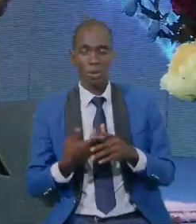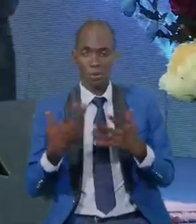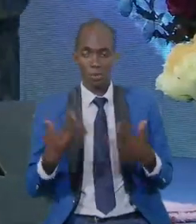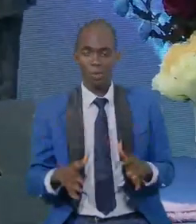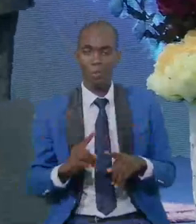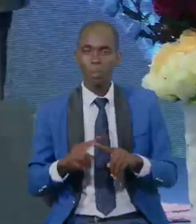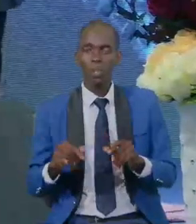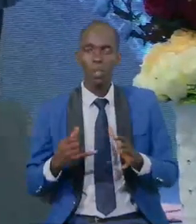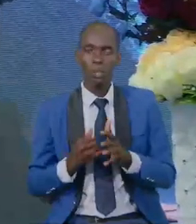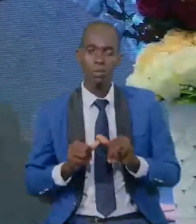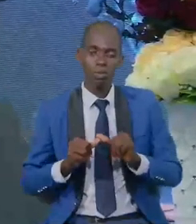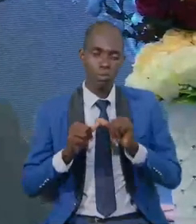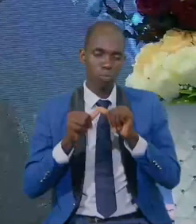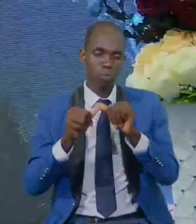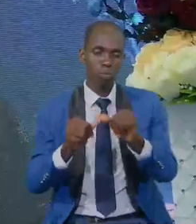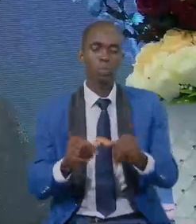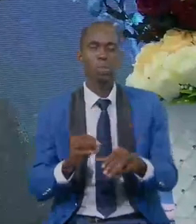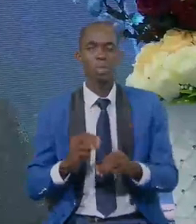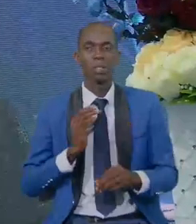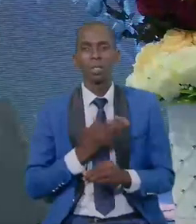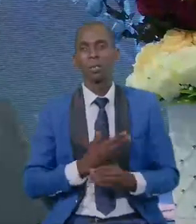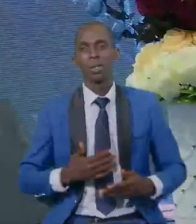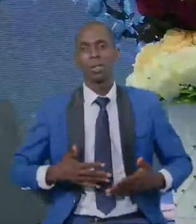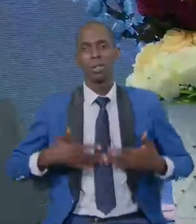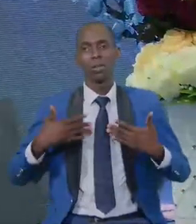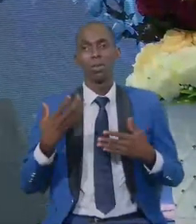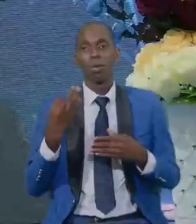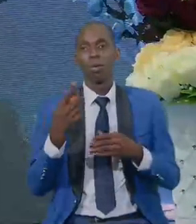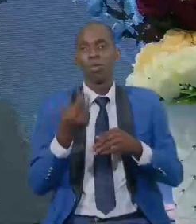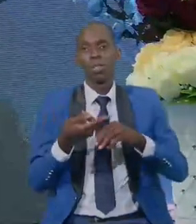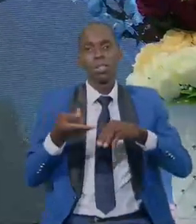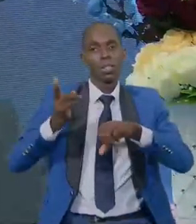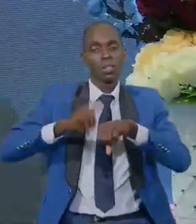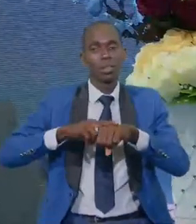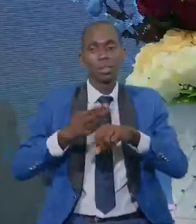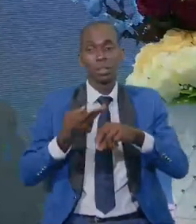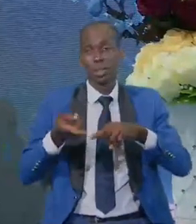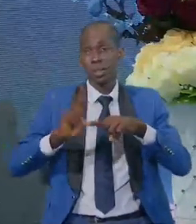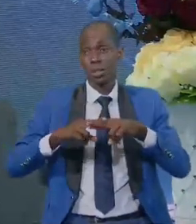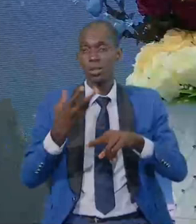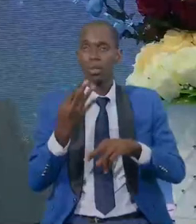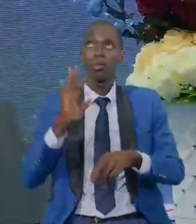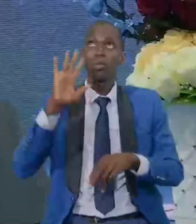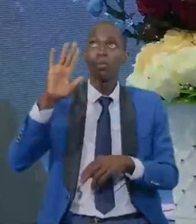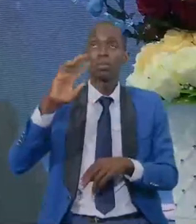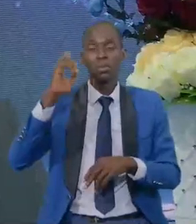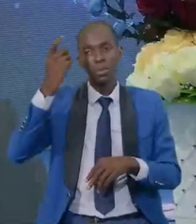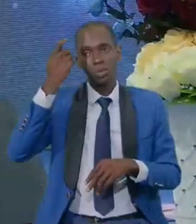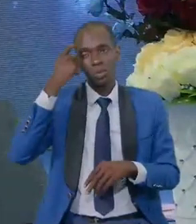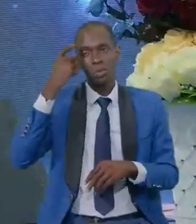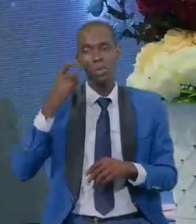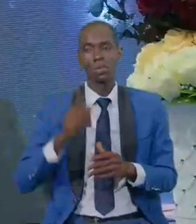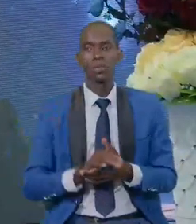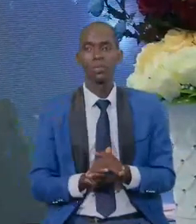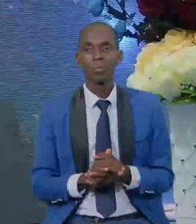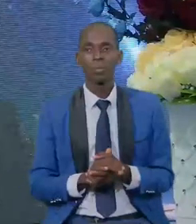Et cela ne commence pas seulement, mais cela continue. Donner à l'empire de